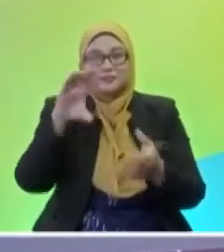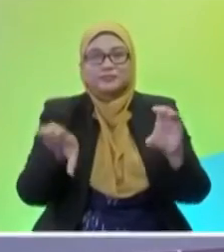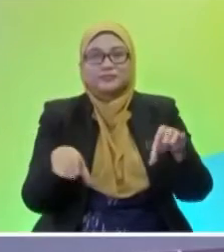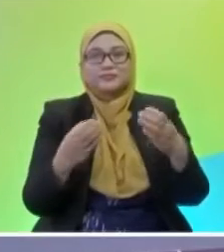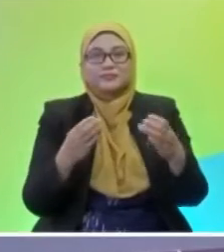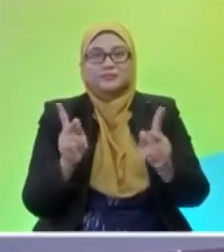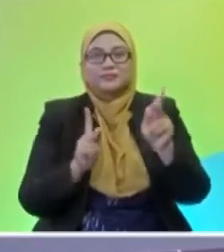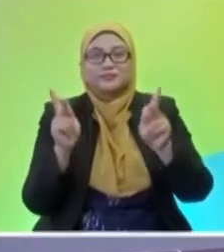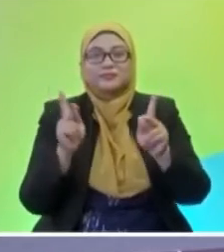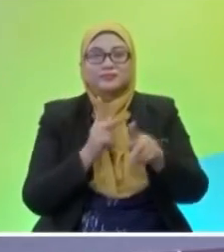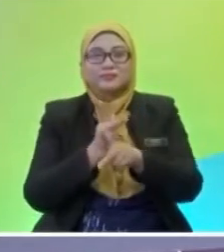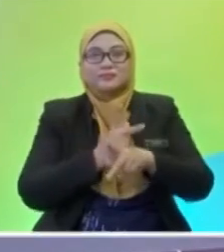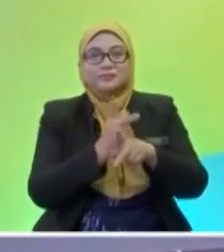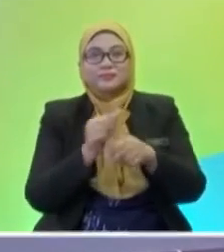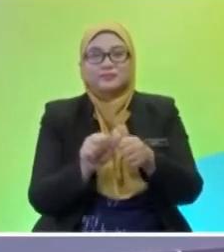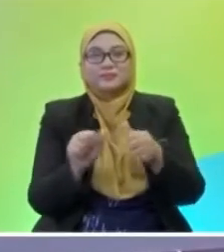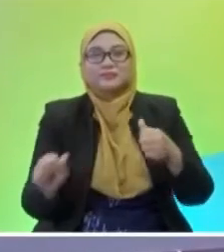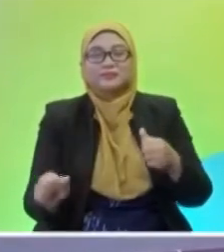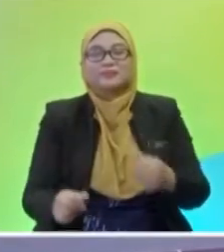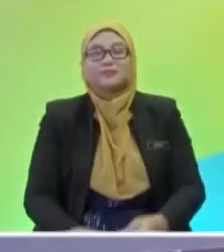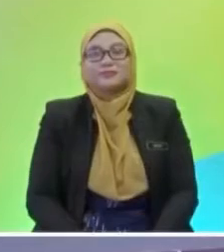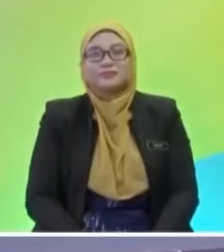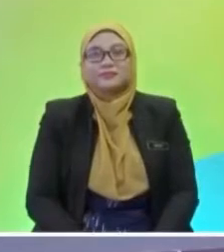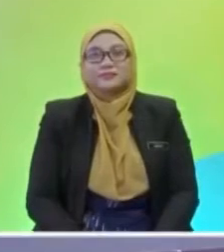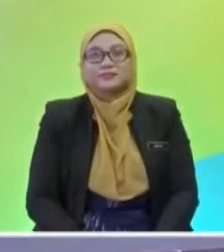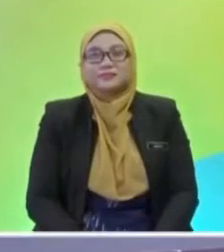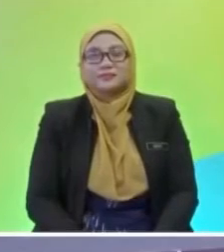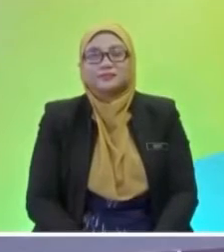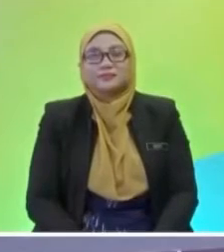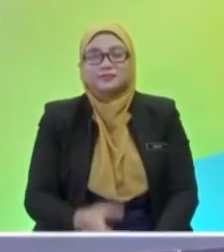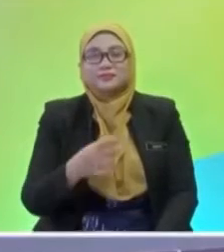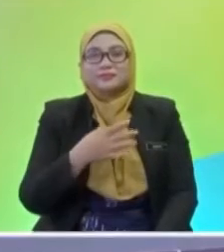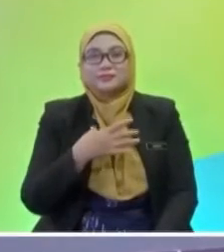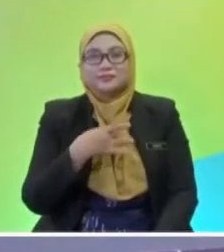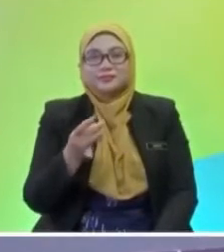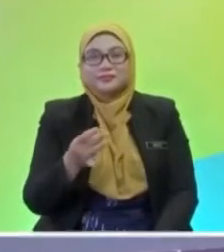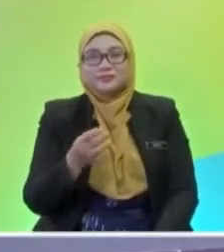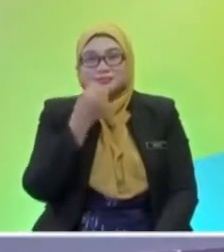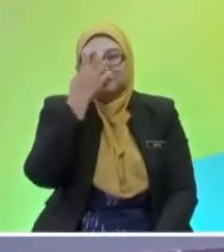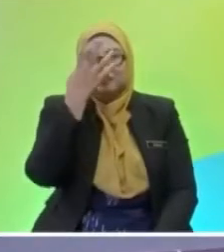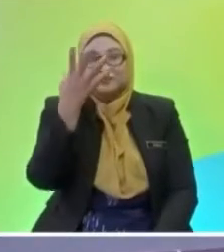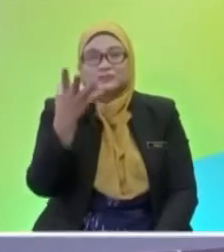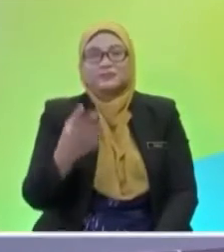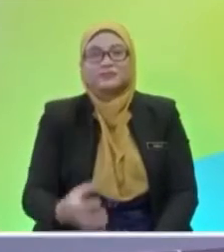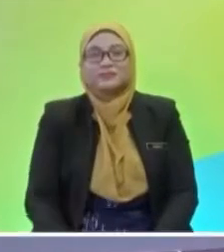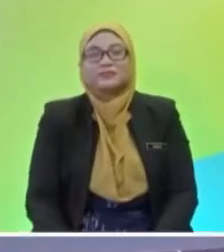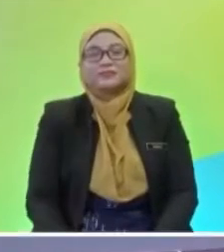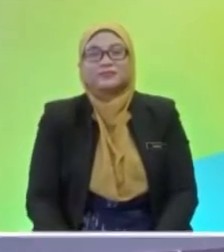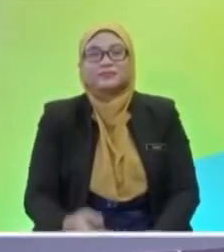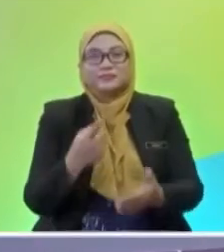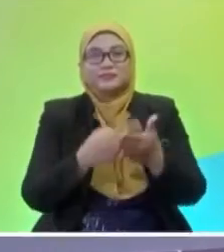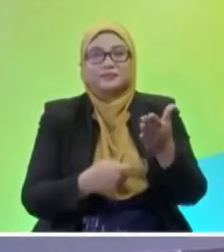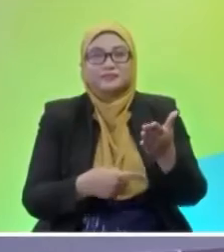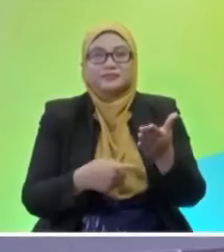ini tajuknya elemen elektromekanikal kan. Jadi saya suka dia terangkan komponen apa yang dia gunakan. Sebab setiap